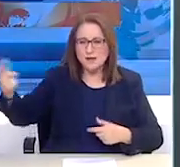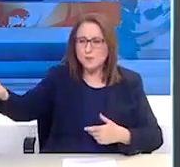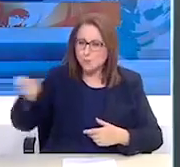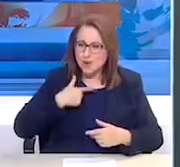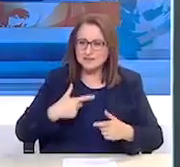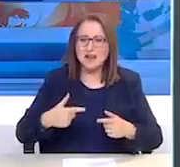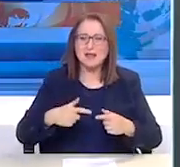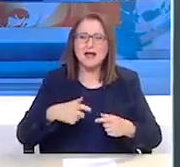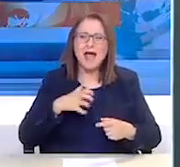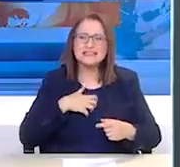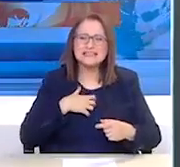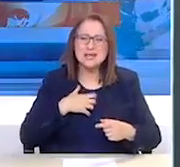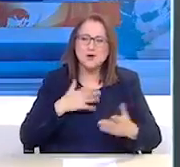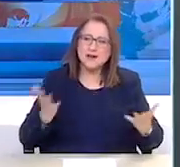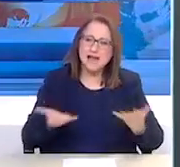αστείο.